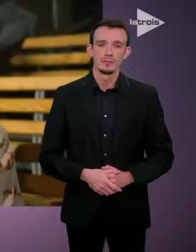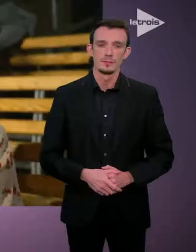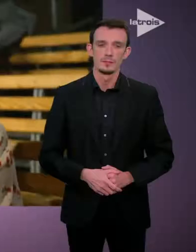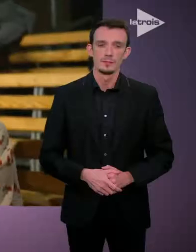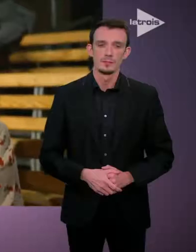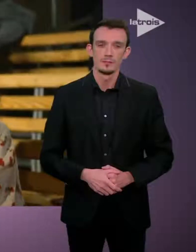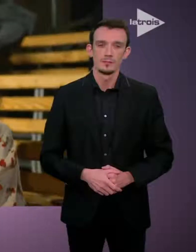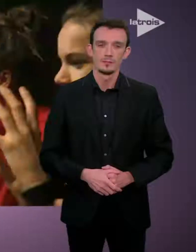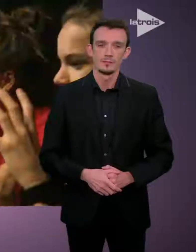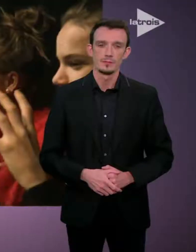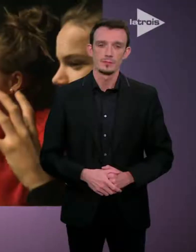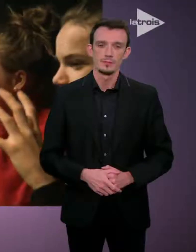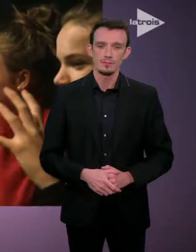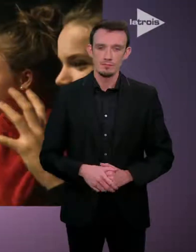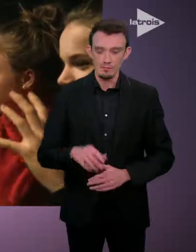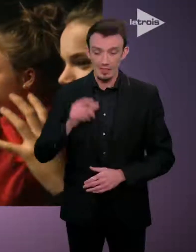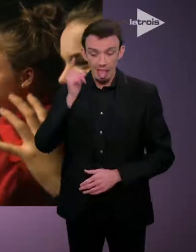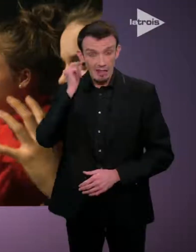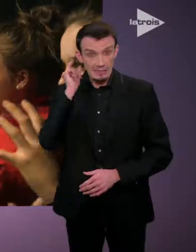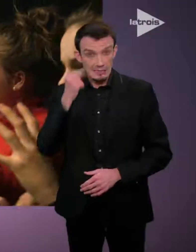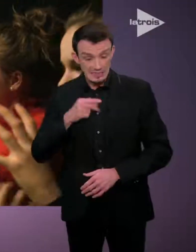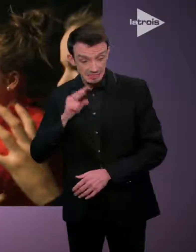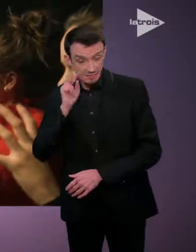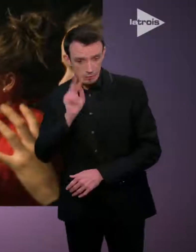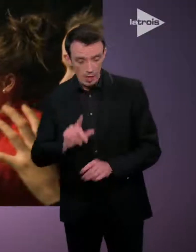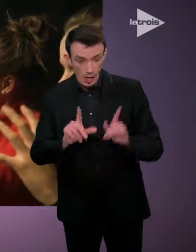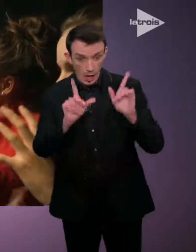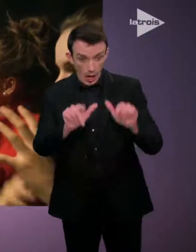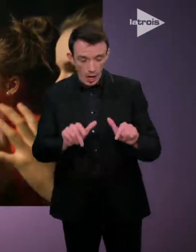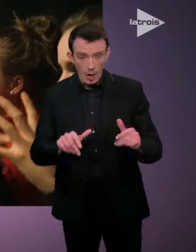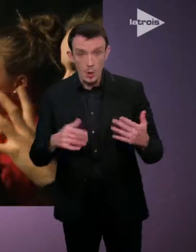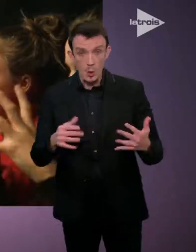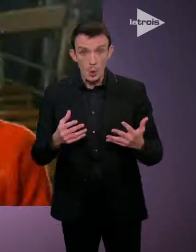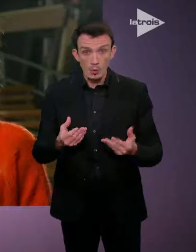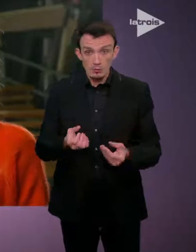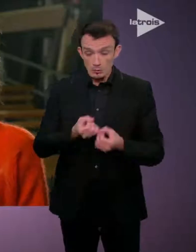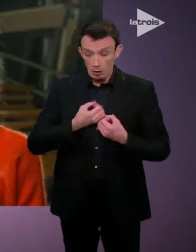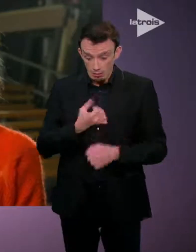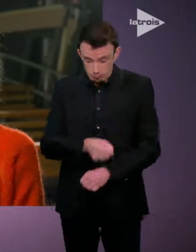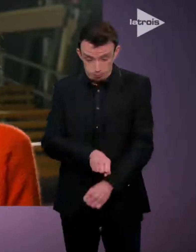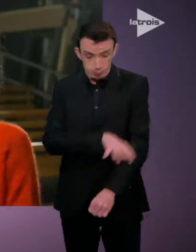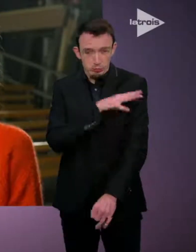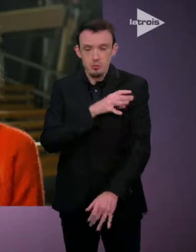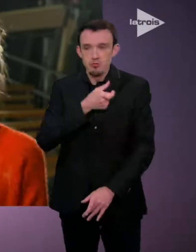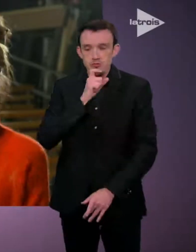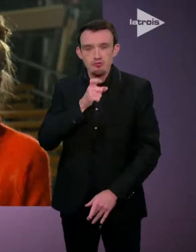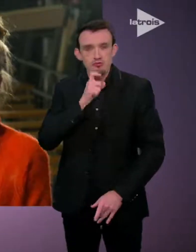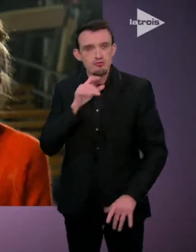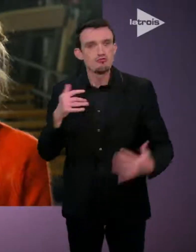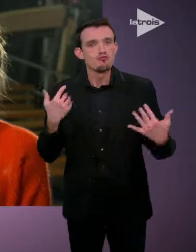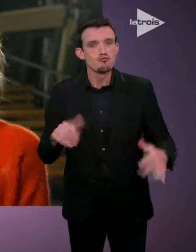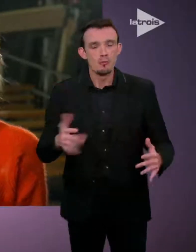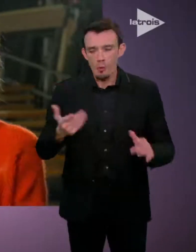Le fait de voir Tiff dans la salle, ça m'a donné des émotions incroyables parce que je la connaissais déjà un peu